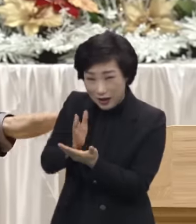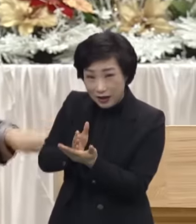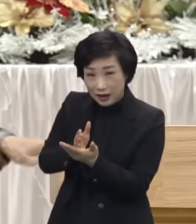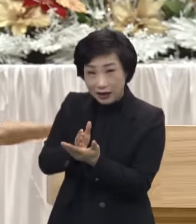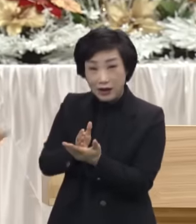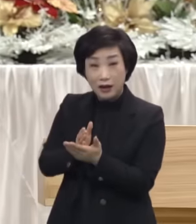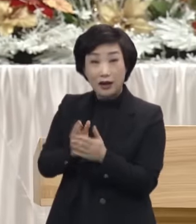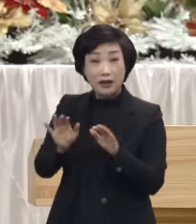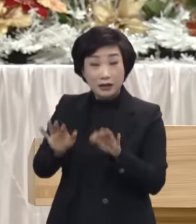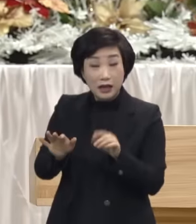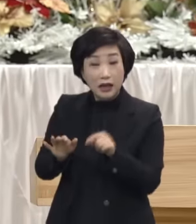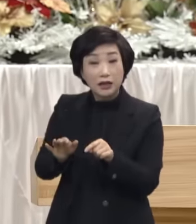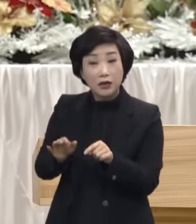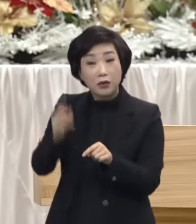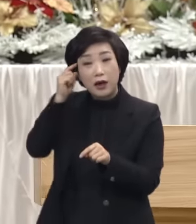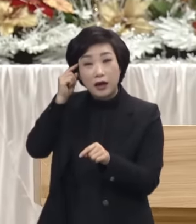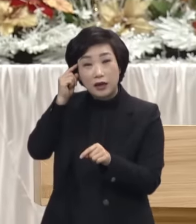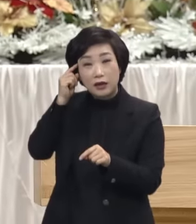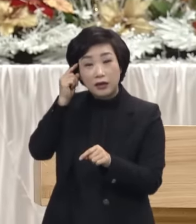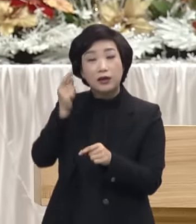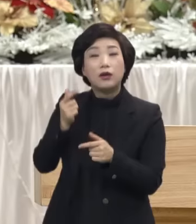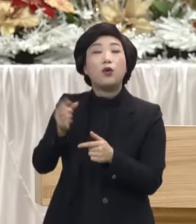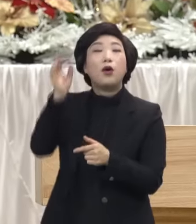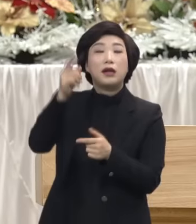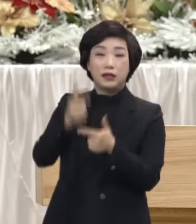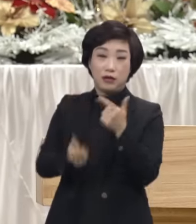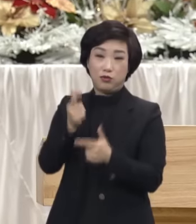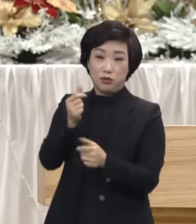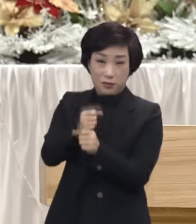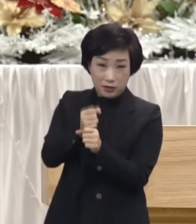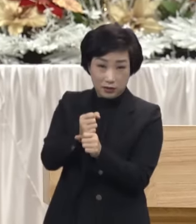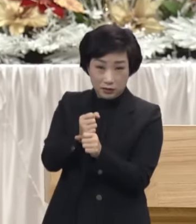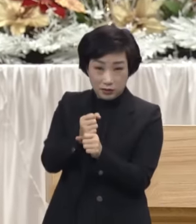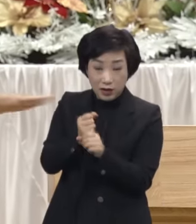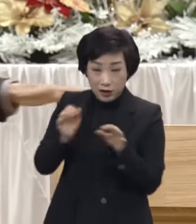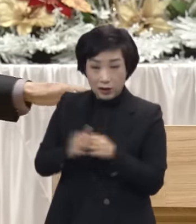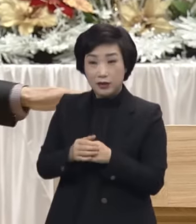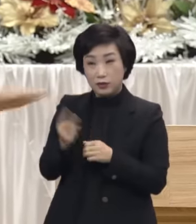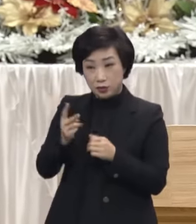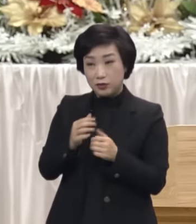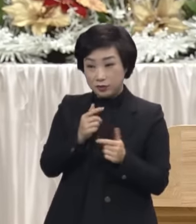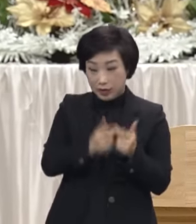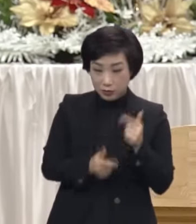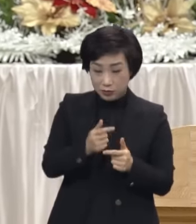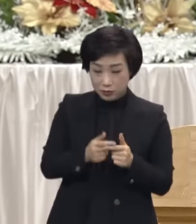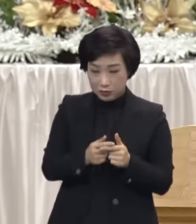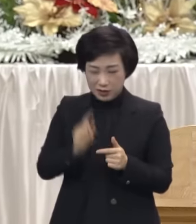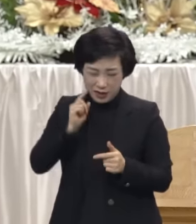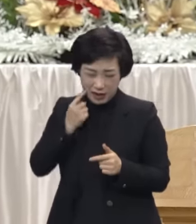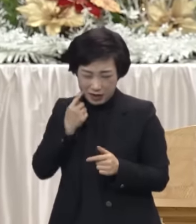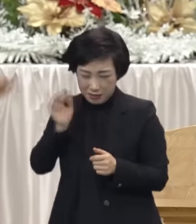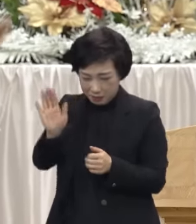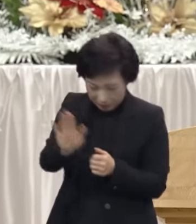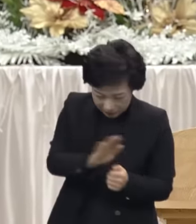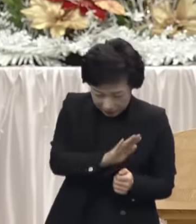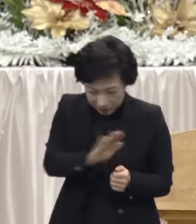이게 통나무로 만들어서 그러니까 나무로 다시 잘 잘 메꿔서 고쳐줄